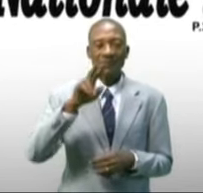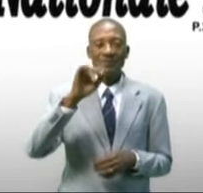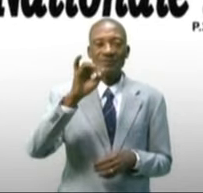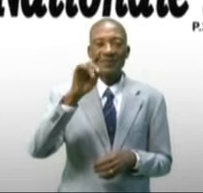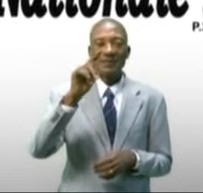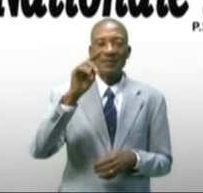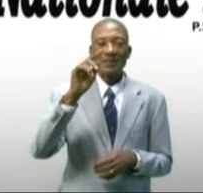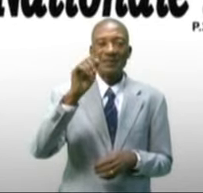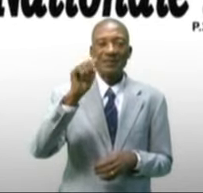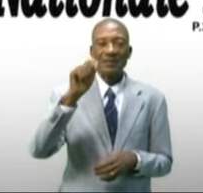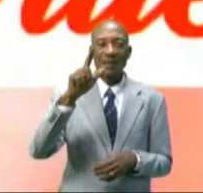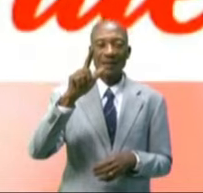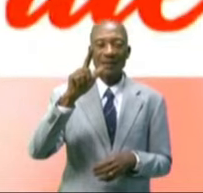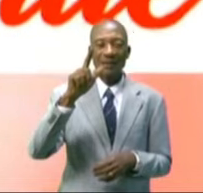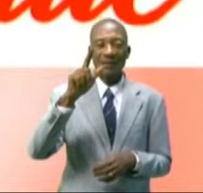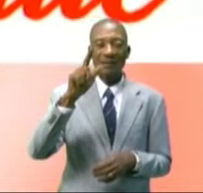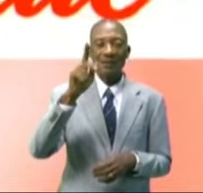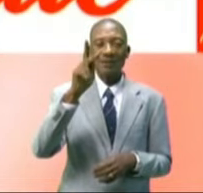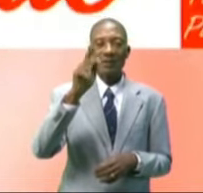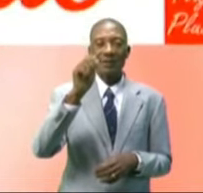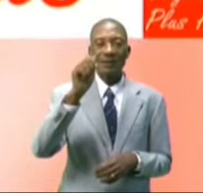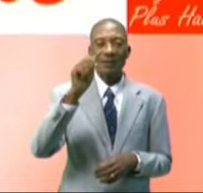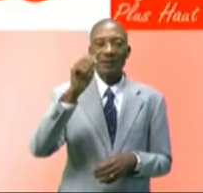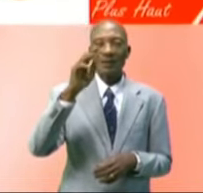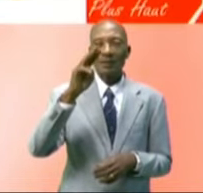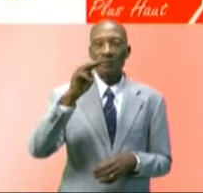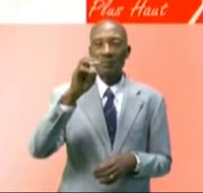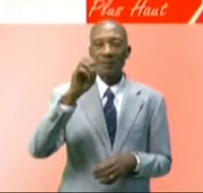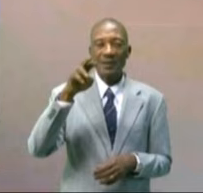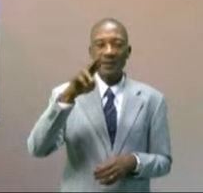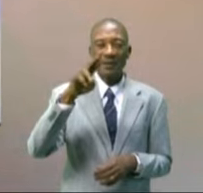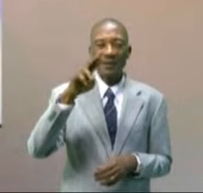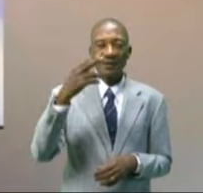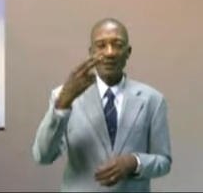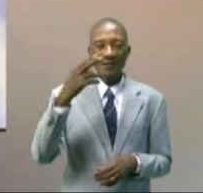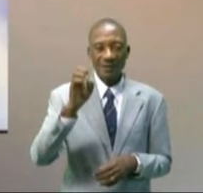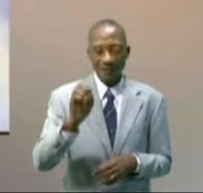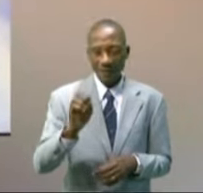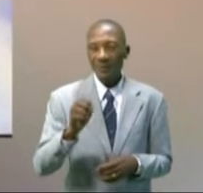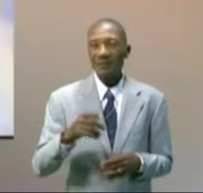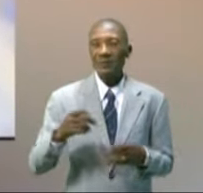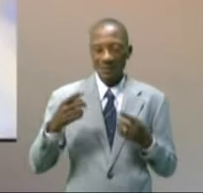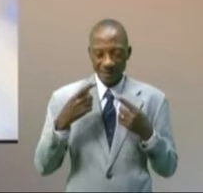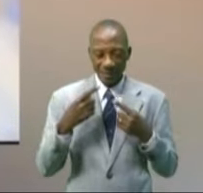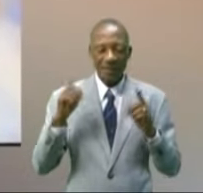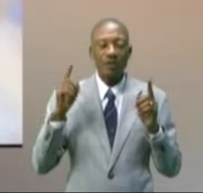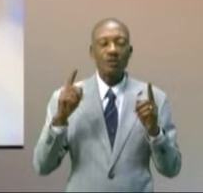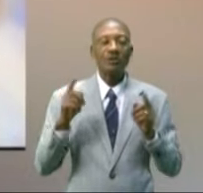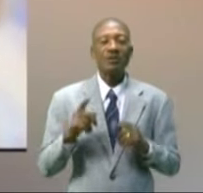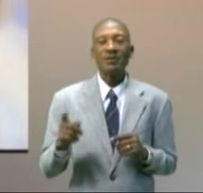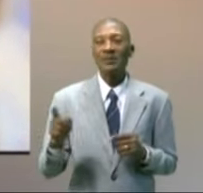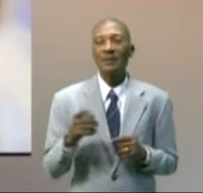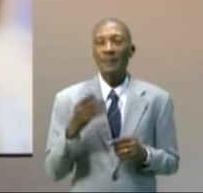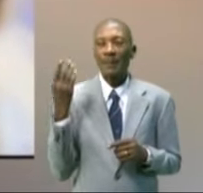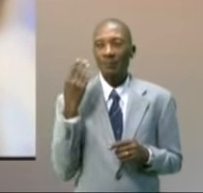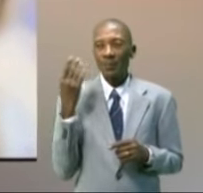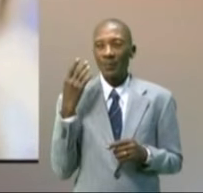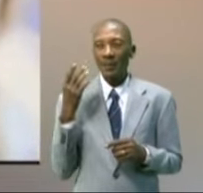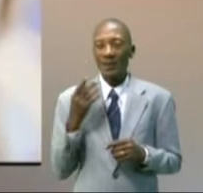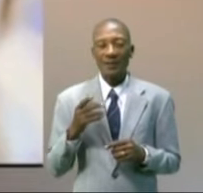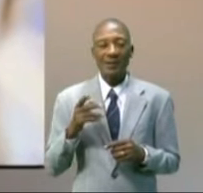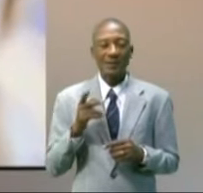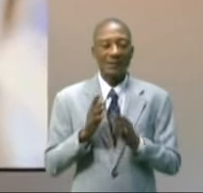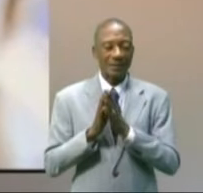perchoir de l'Assemblée nationale. La prospérité ouvre le bal et titre Vital Kamerhe vers la reconquête du perchoir de